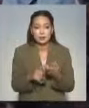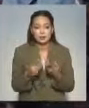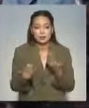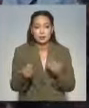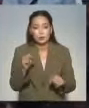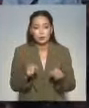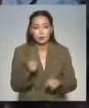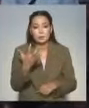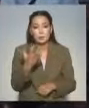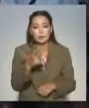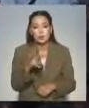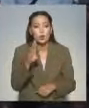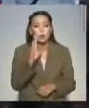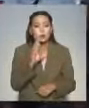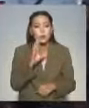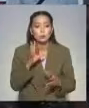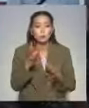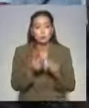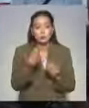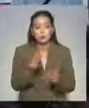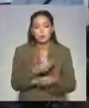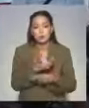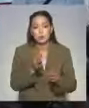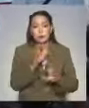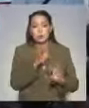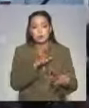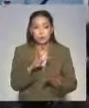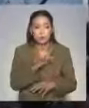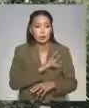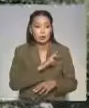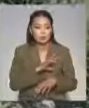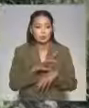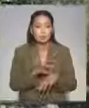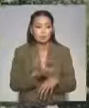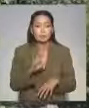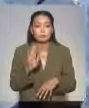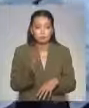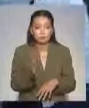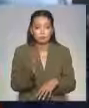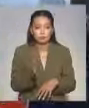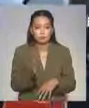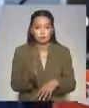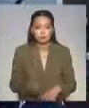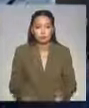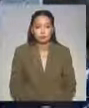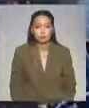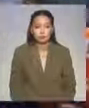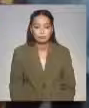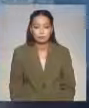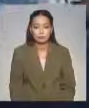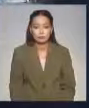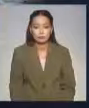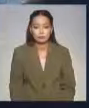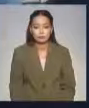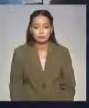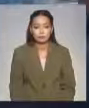мүмкіншілігінше 500 литр судың көлемін жасап беруге, қамтамасыз етуге жұмыс жасап жатырмыз. 500 есіп тұрсыз ба? 500 литр су жетпейді деп